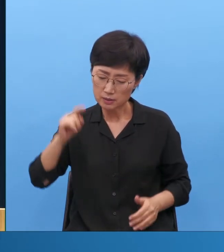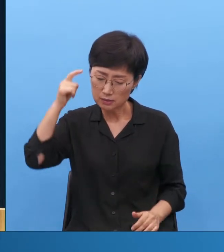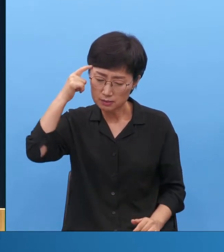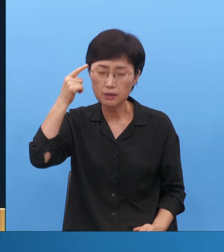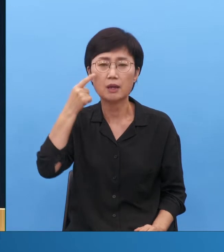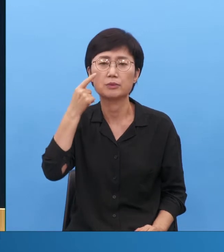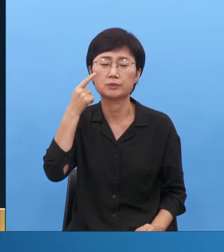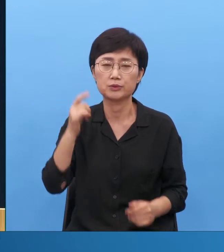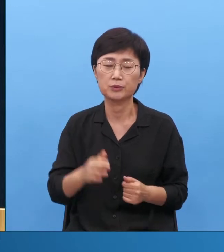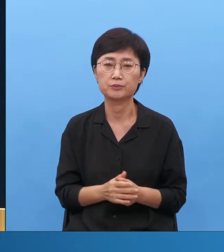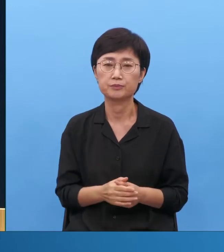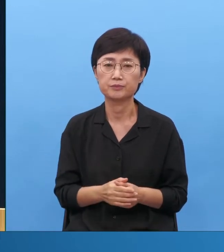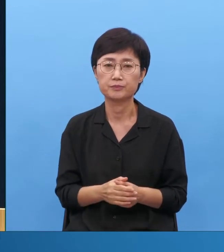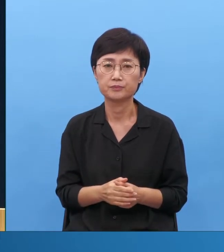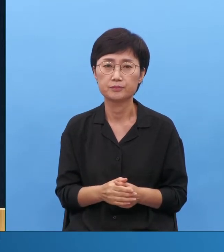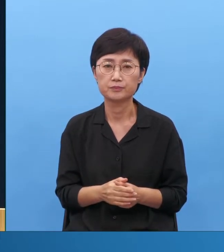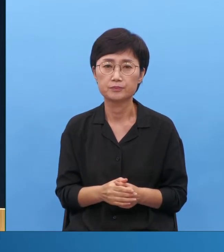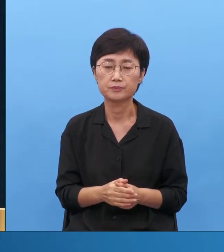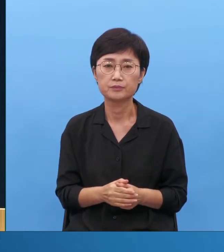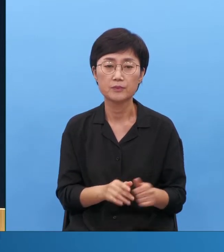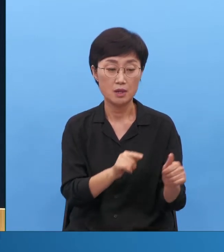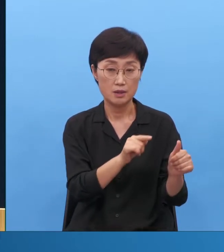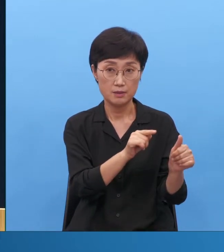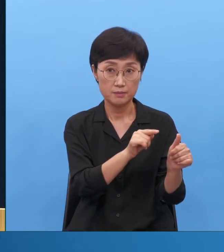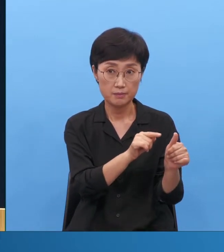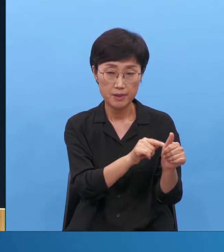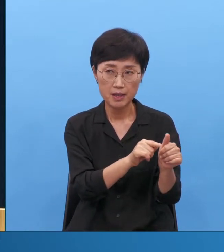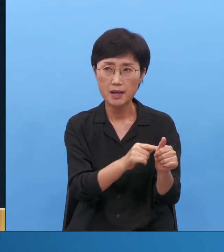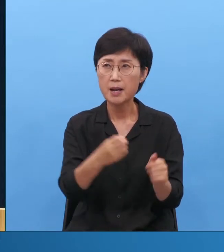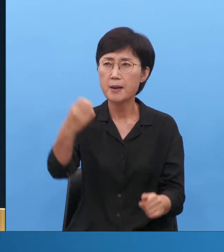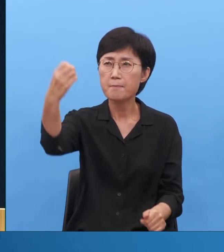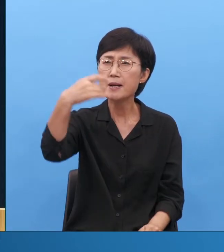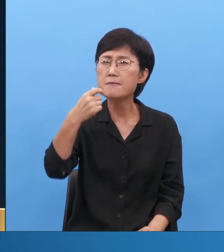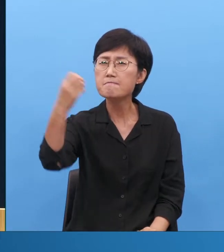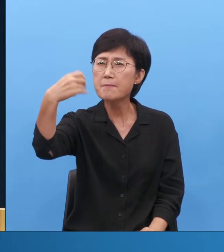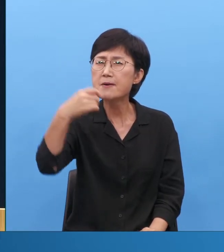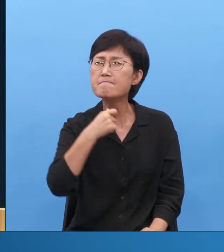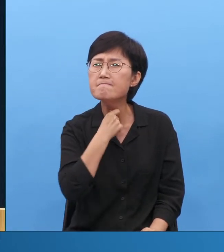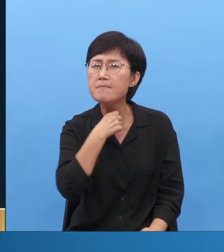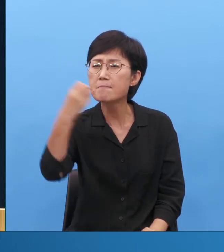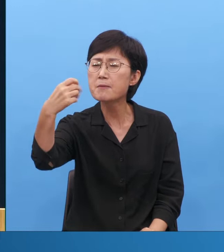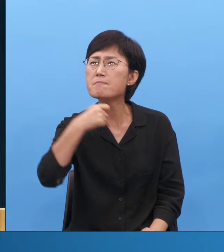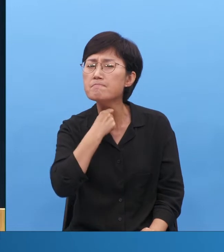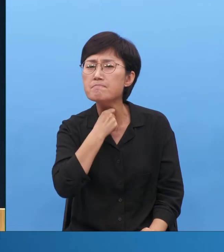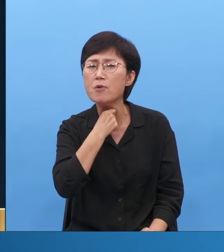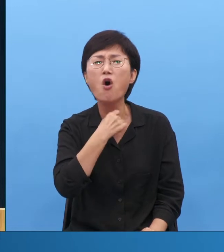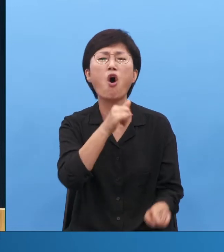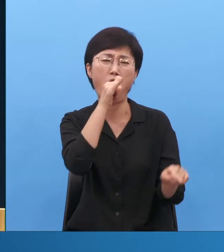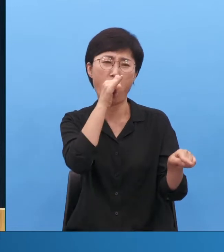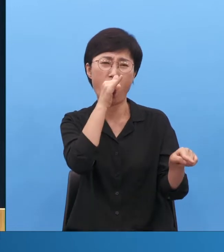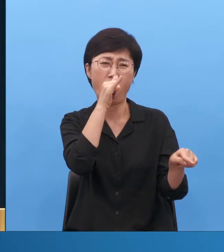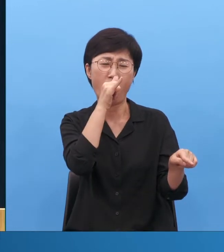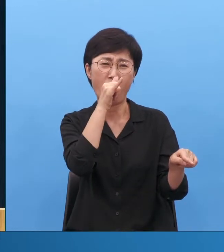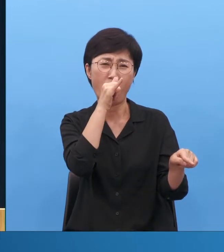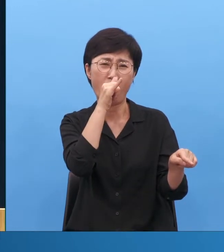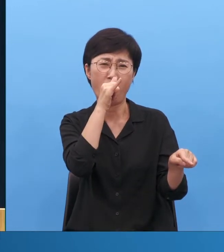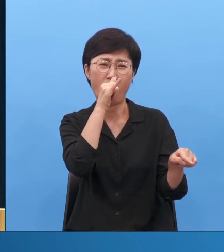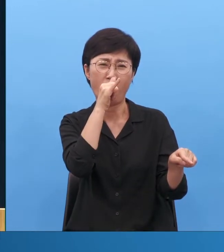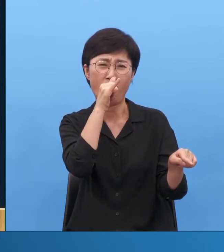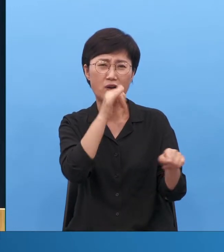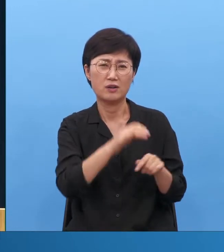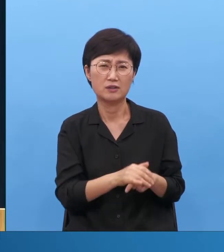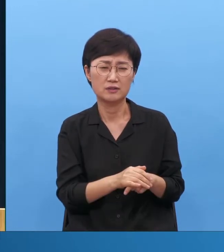question he was asking. 그 답을 듣기를 원치 아니합니다. He didn't even want to listen to that 문제는 여기 answer. 있습니다. That's where the problem lies.